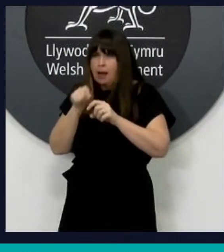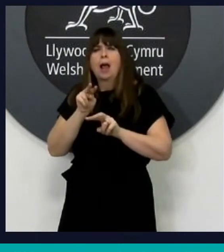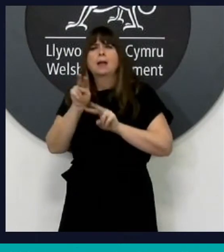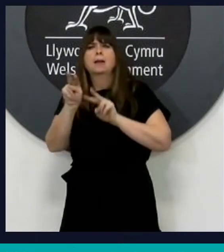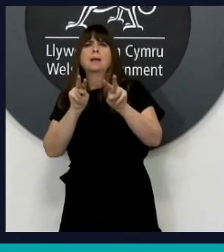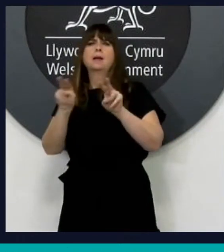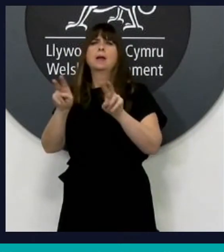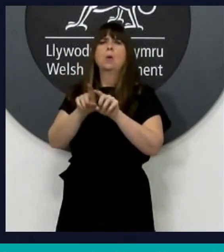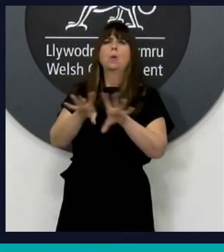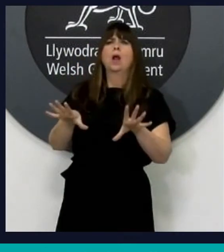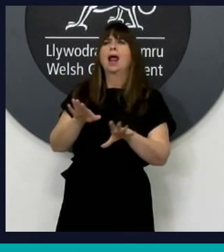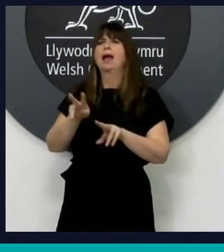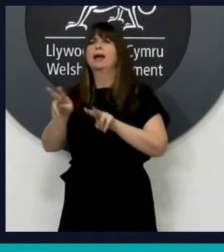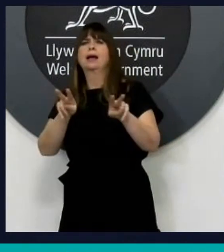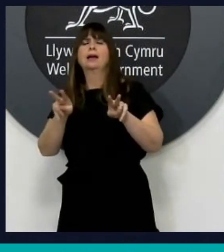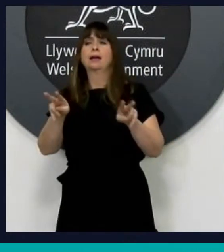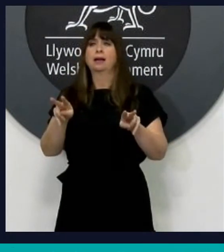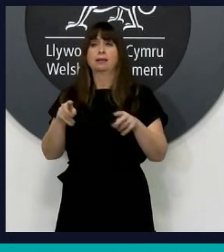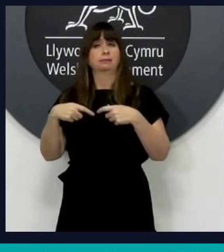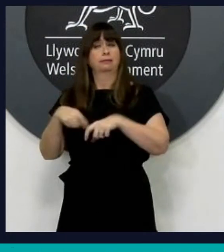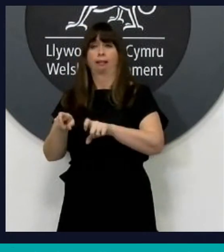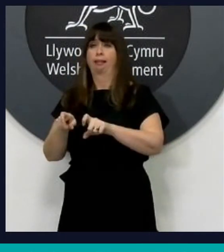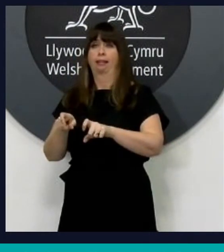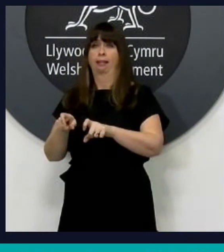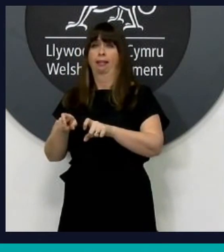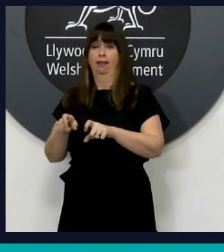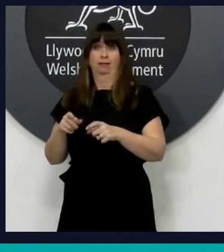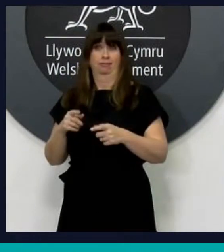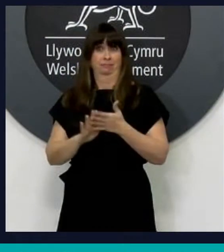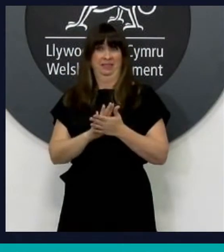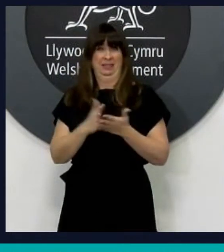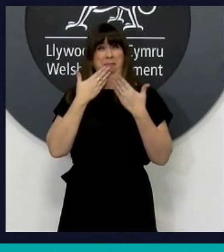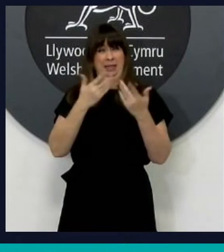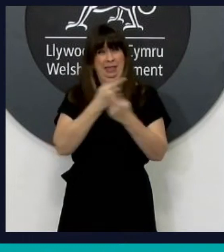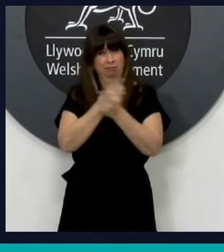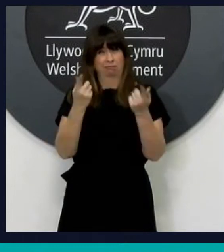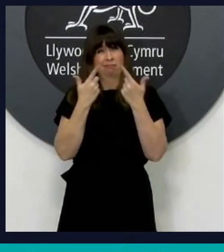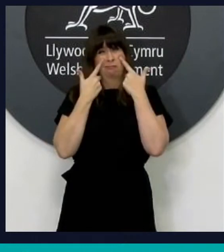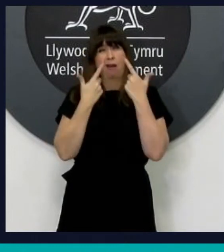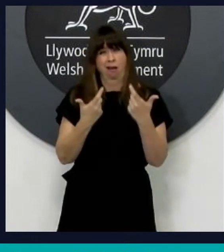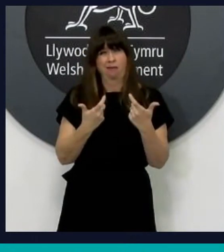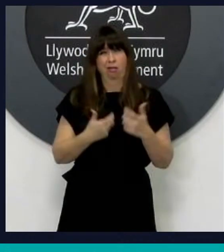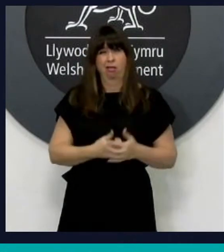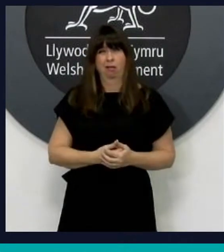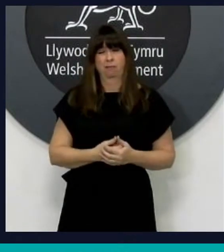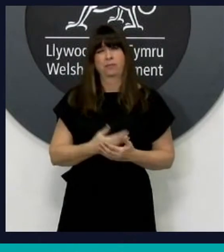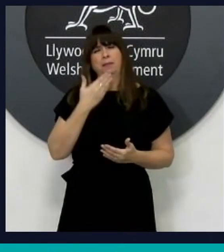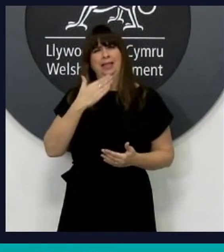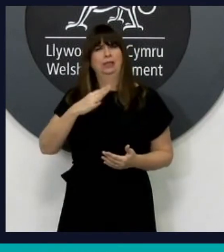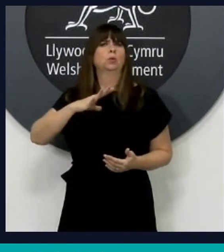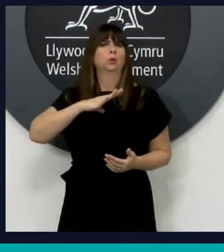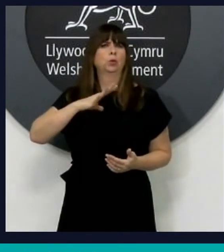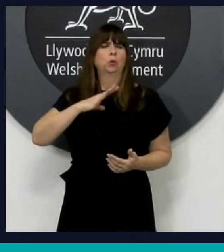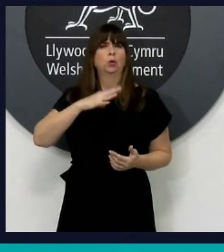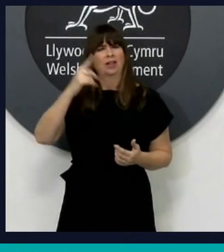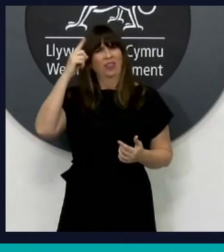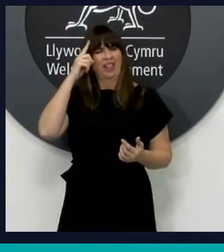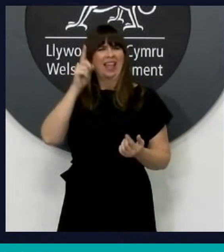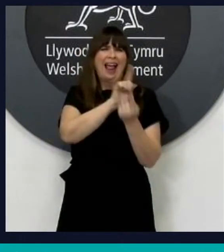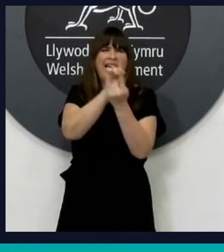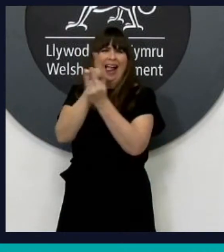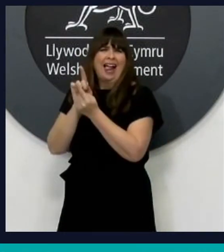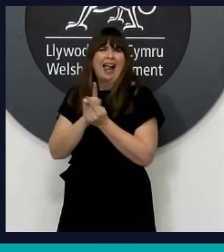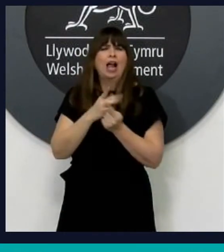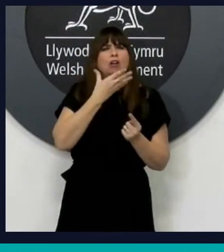yn sefyllfa sydd yn beryglus wrth bod ni ddim yn gwybod i ba raddau fydd y fariant yma